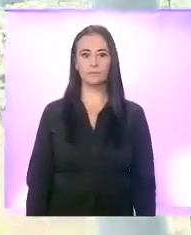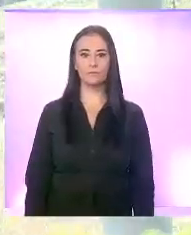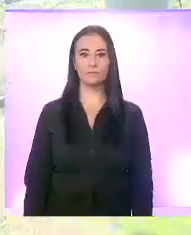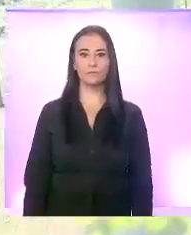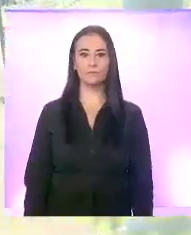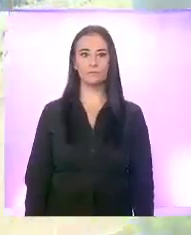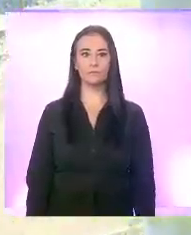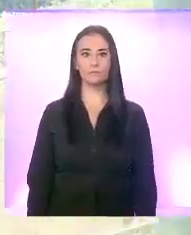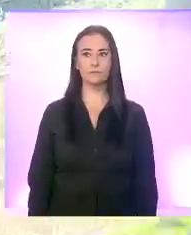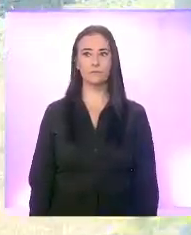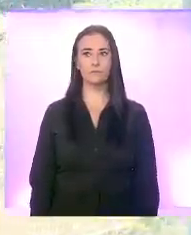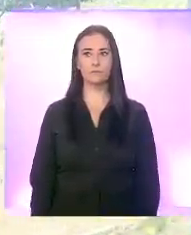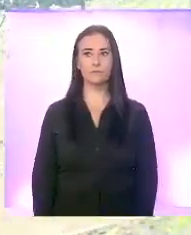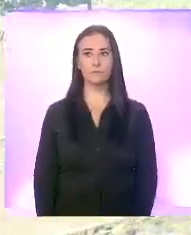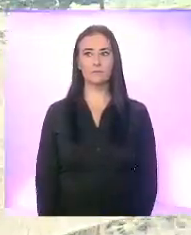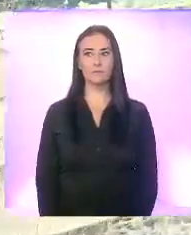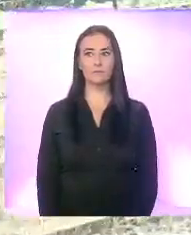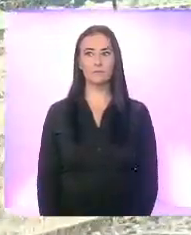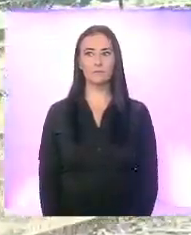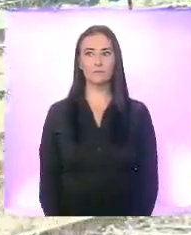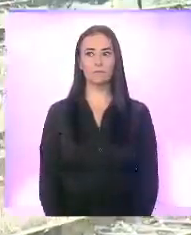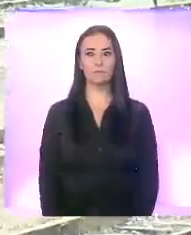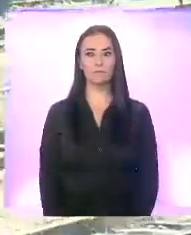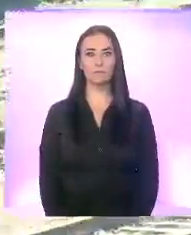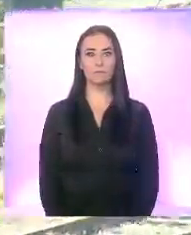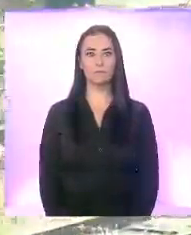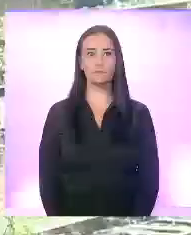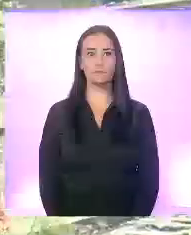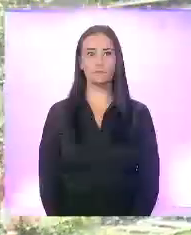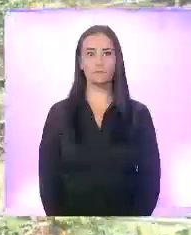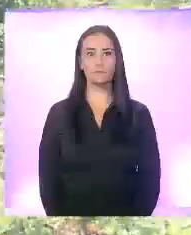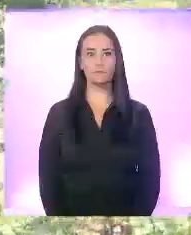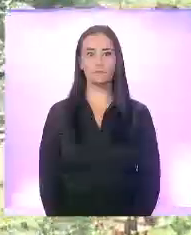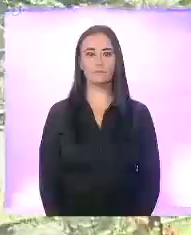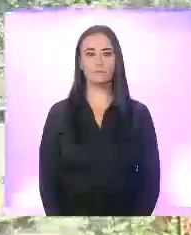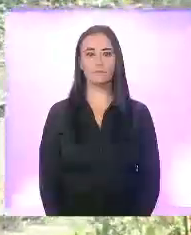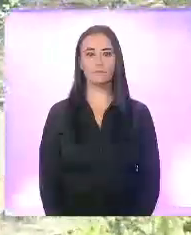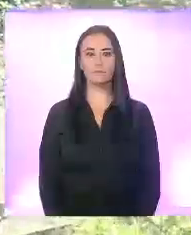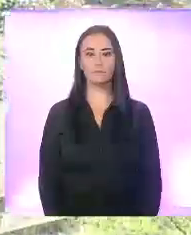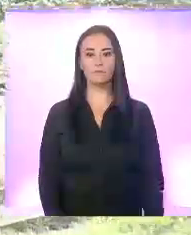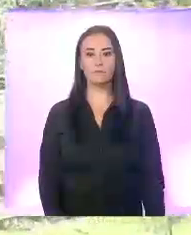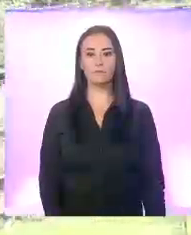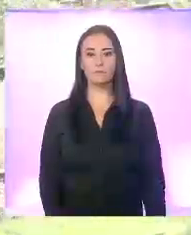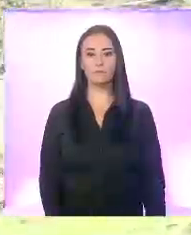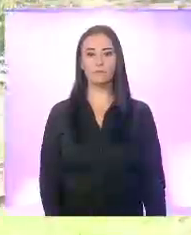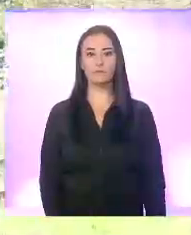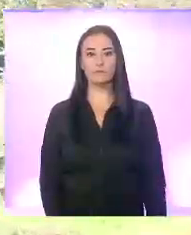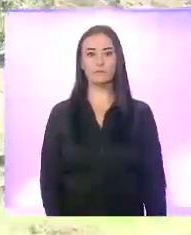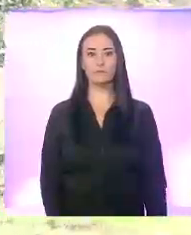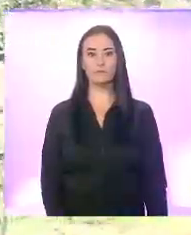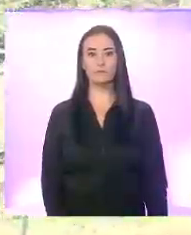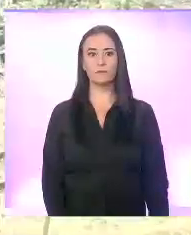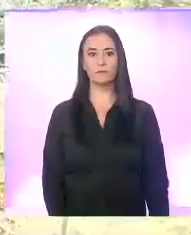pentru interconectarea Europei și de la bugetul de stat. Investiția ajunge la 1 miliard de euro, iar proiectul va fi implementat